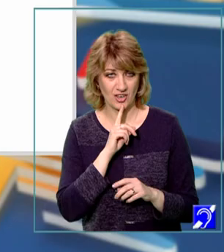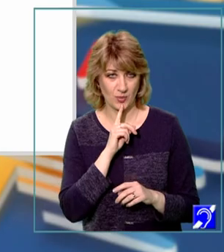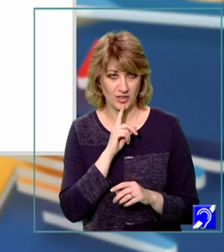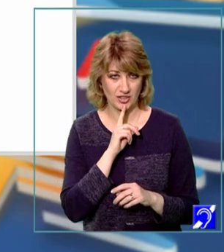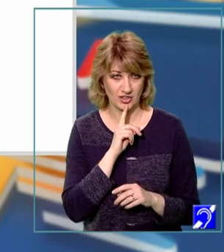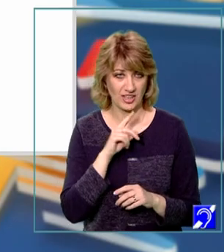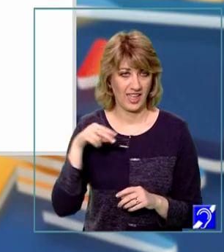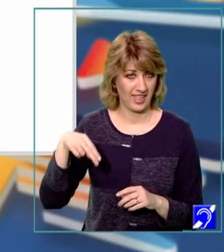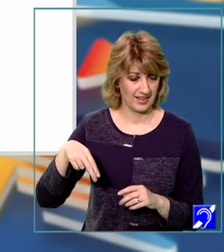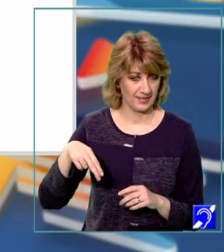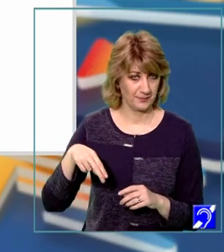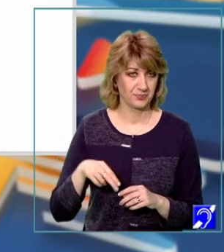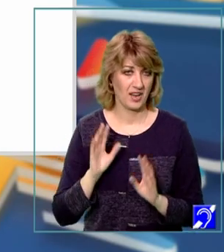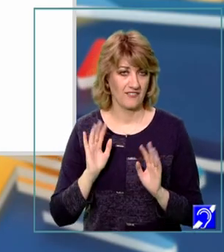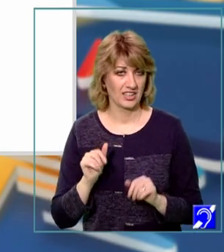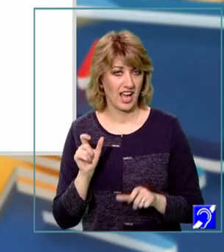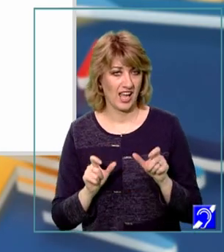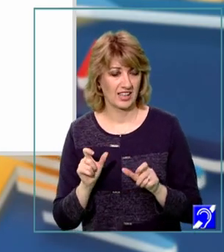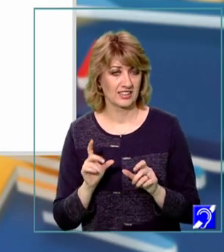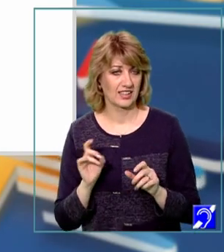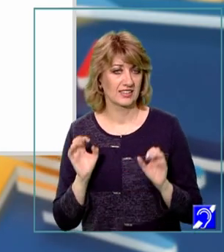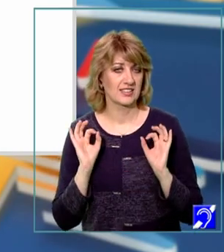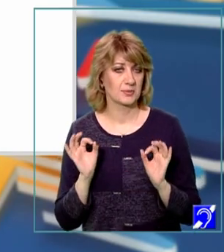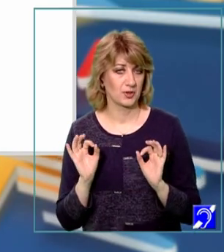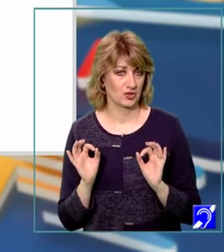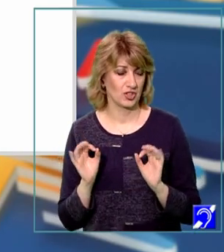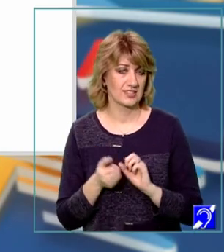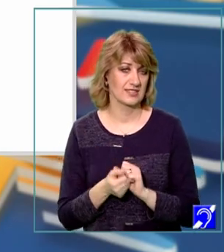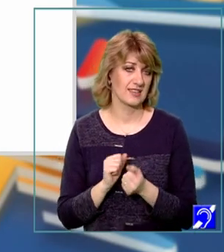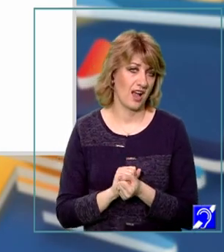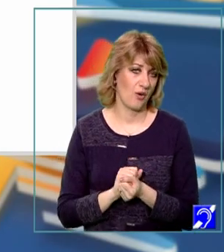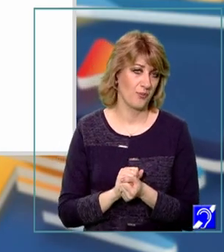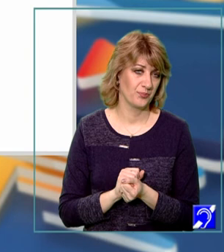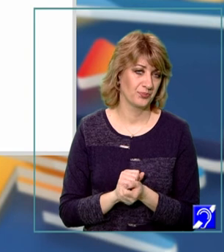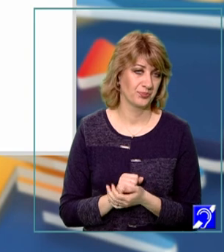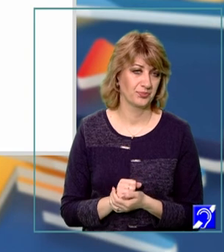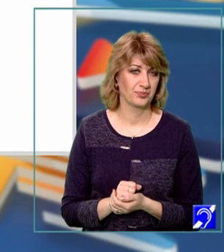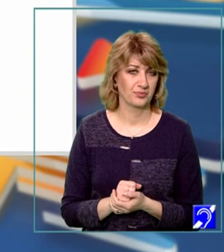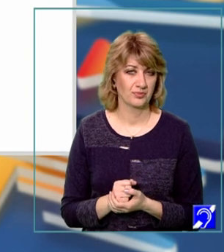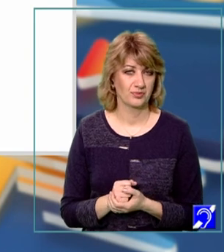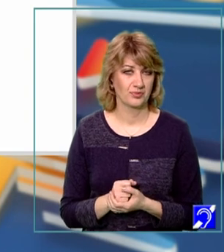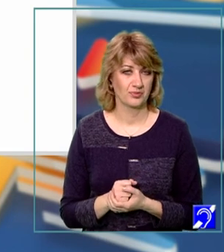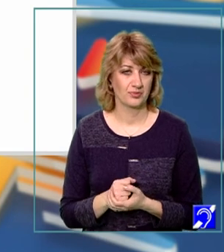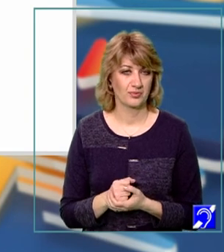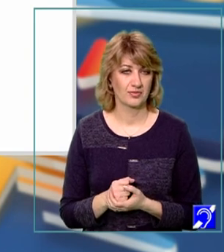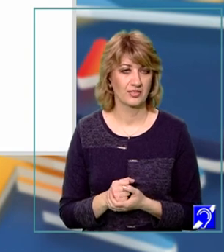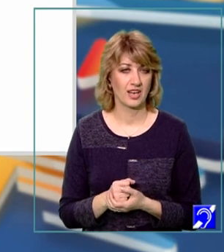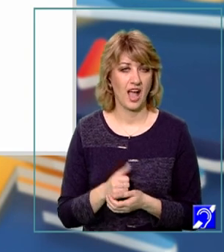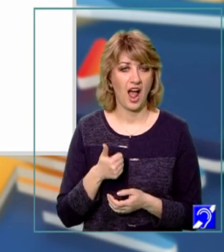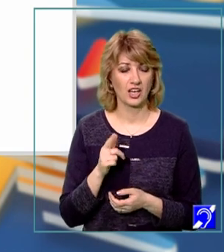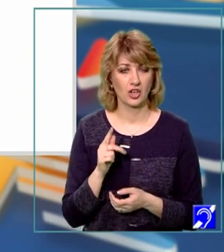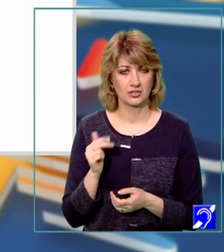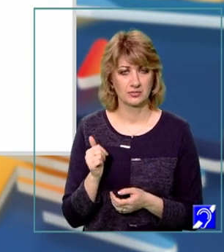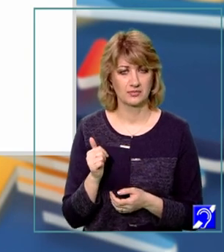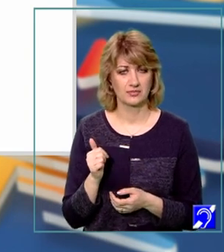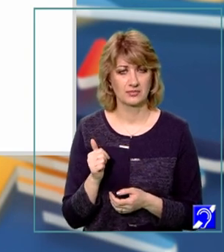N. N având caracter de specie. Sau N se mai cheamă set haploid de cromozomi,